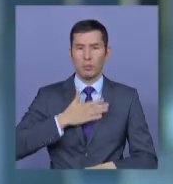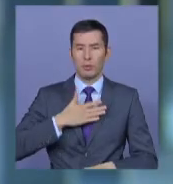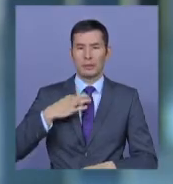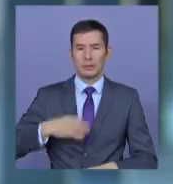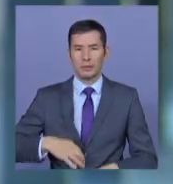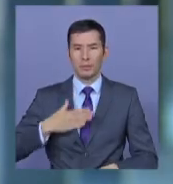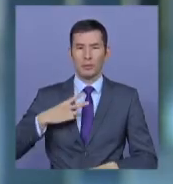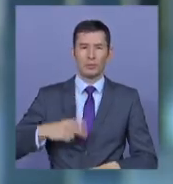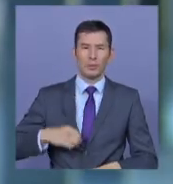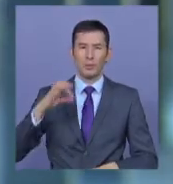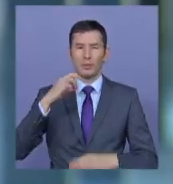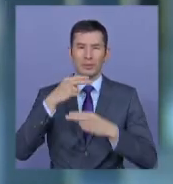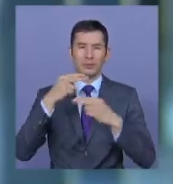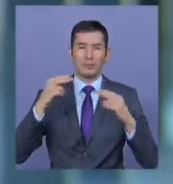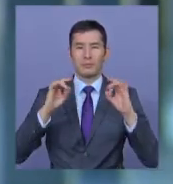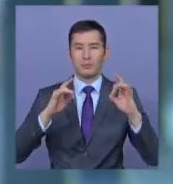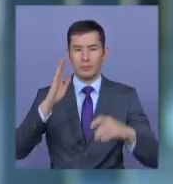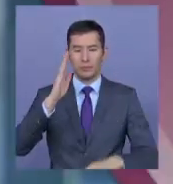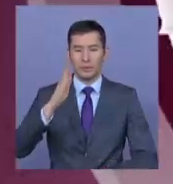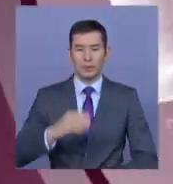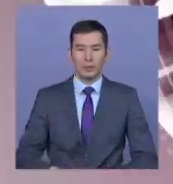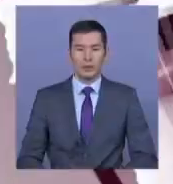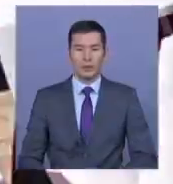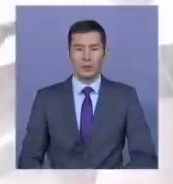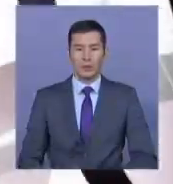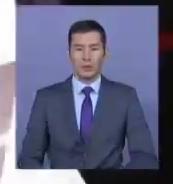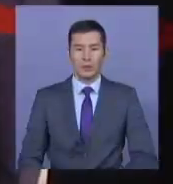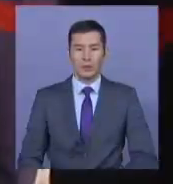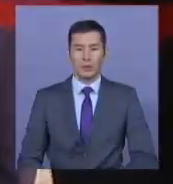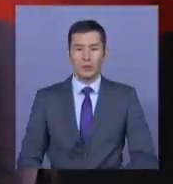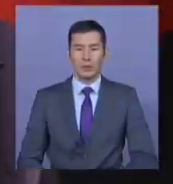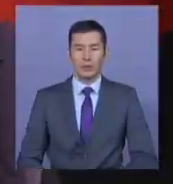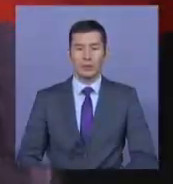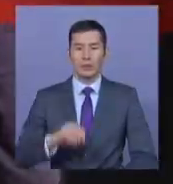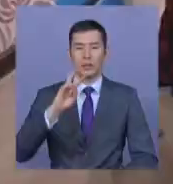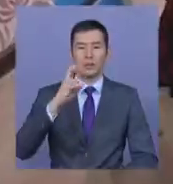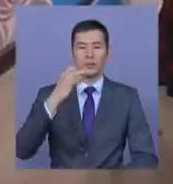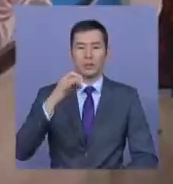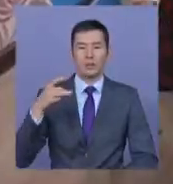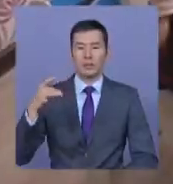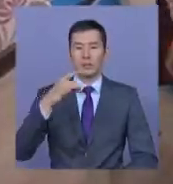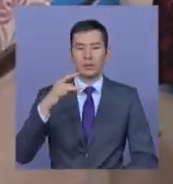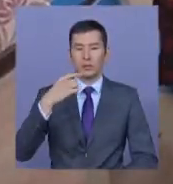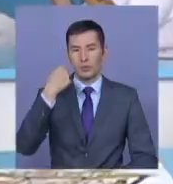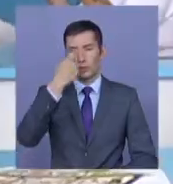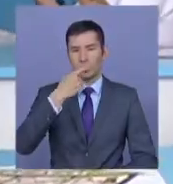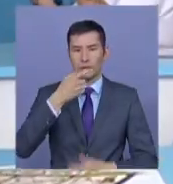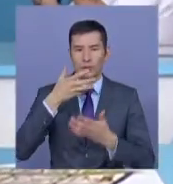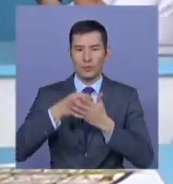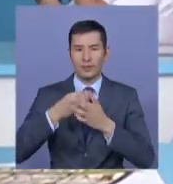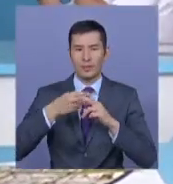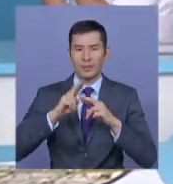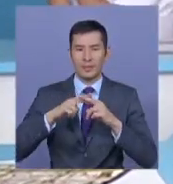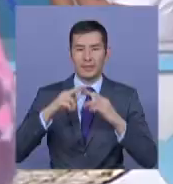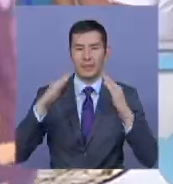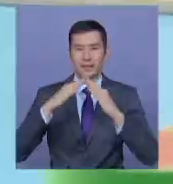Бұл туралы сәлден соң мен Салтанат Нысанбек айтып беремін. Алматының Наурызбай ауданында жекеменшік балабақша ашылды. Әлеуметтік нысан қанша